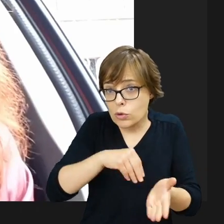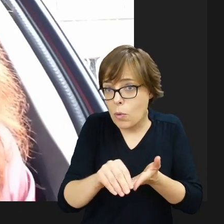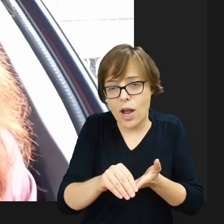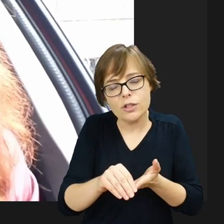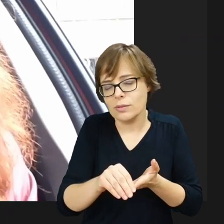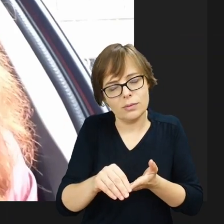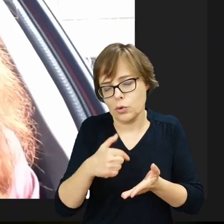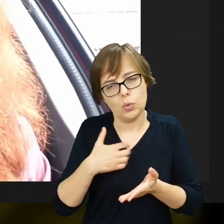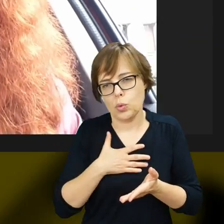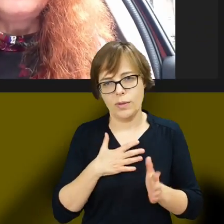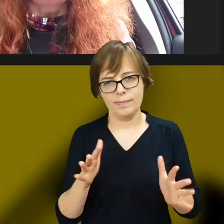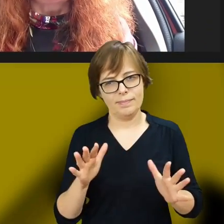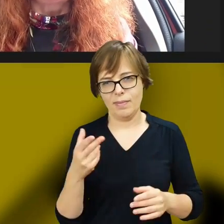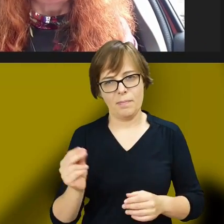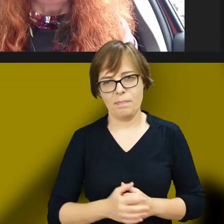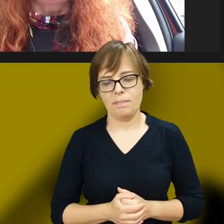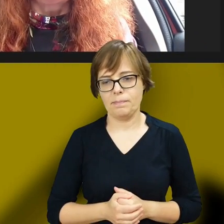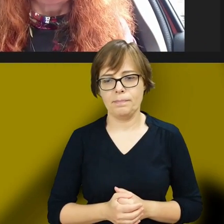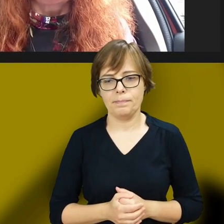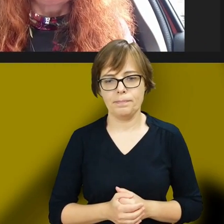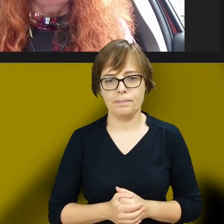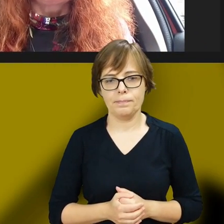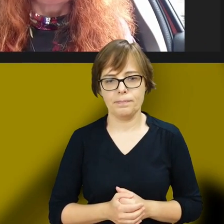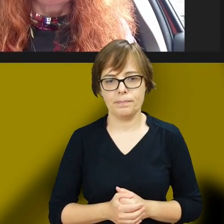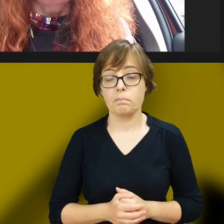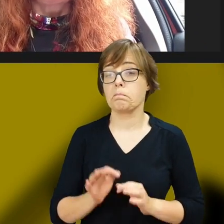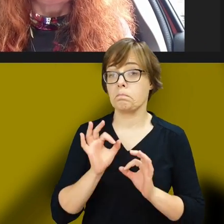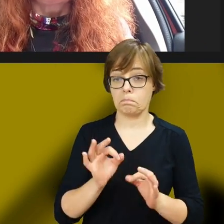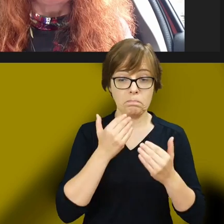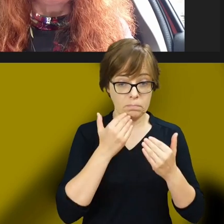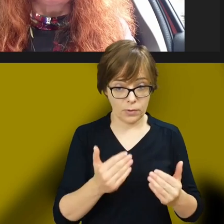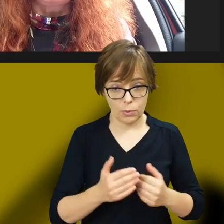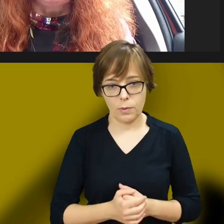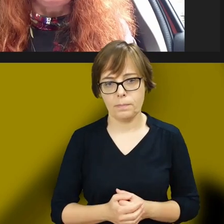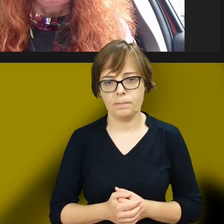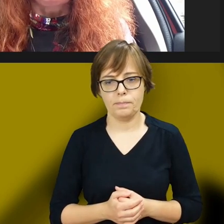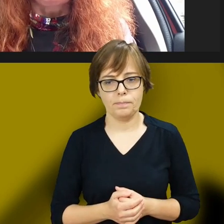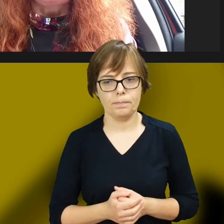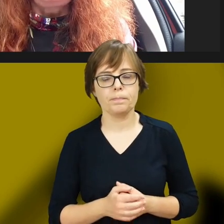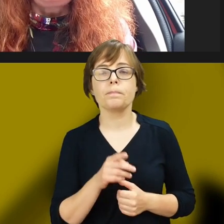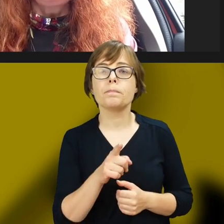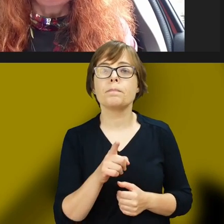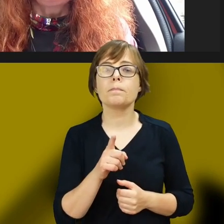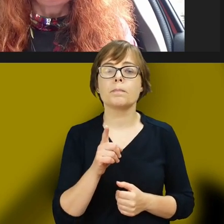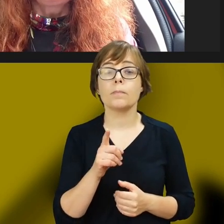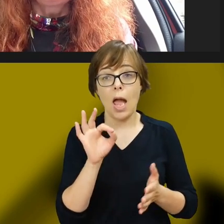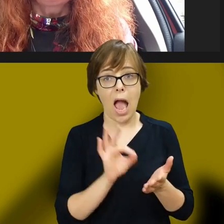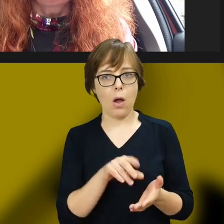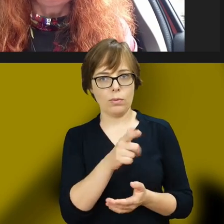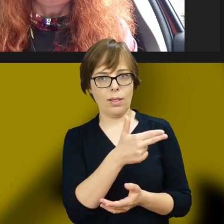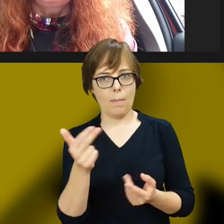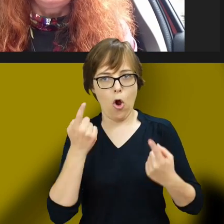problematyczne. Dziękuję ślicznie. Skoro o obywatelach mowa, to chciałbym,